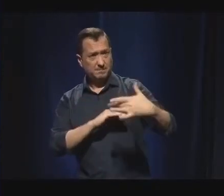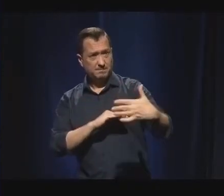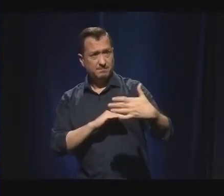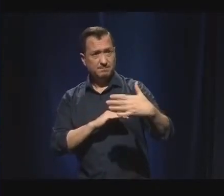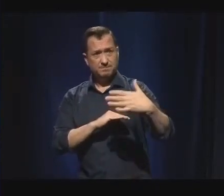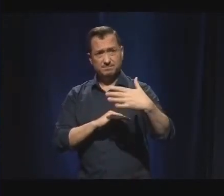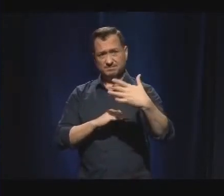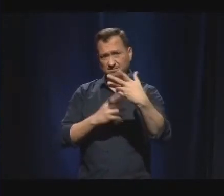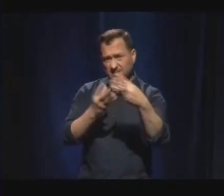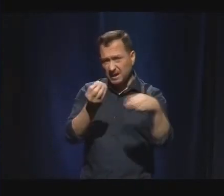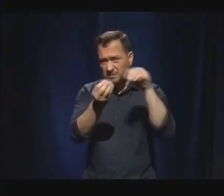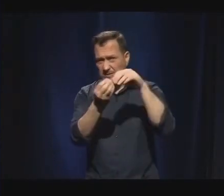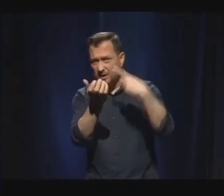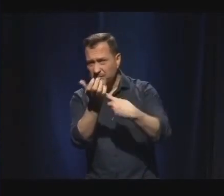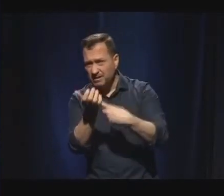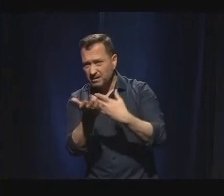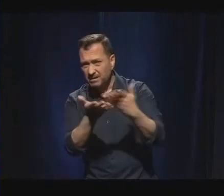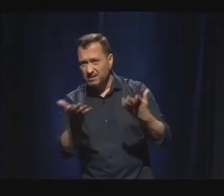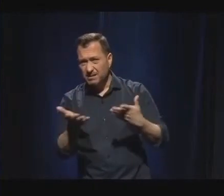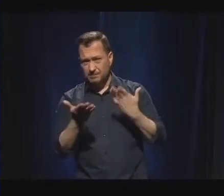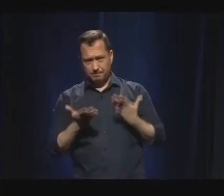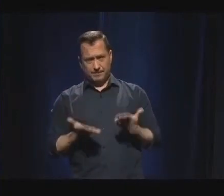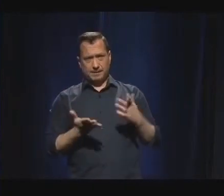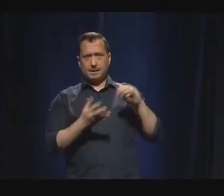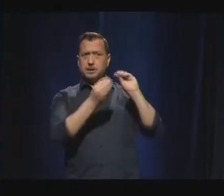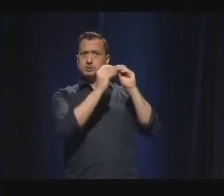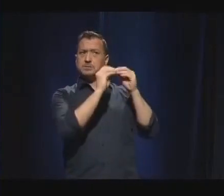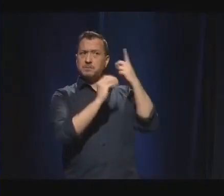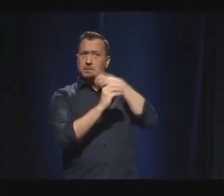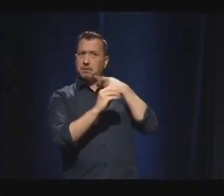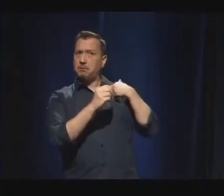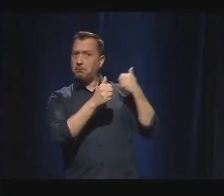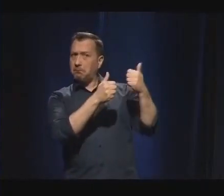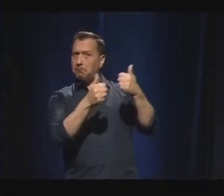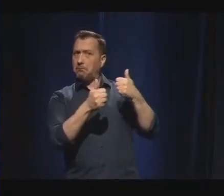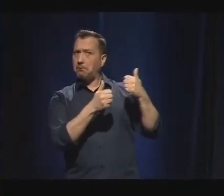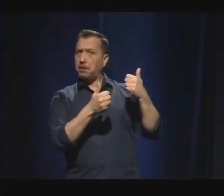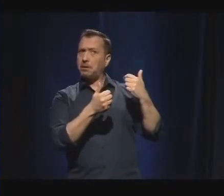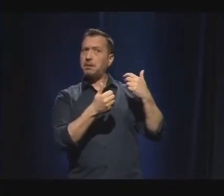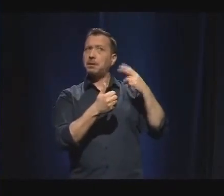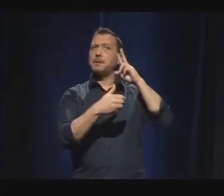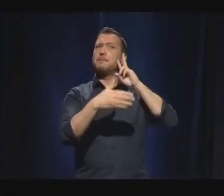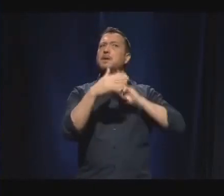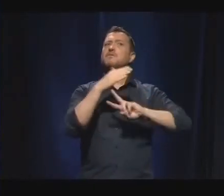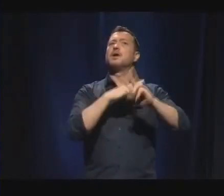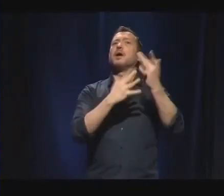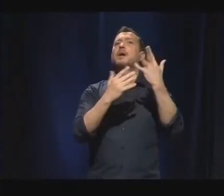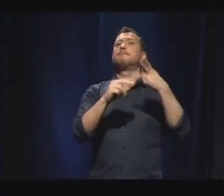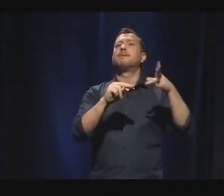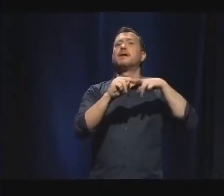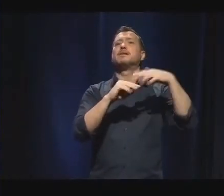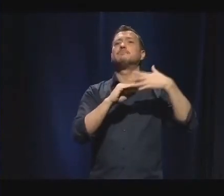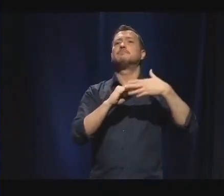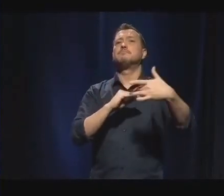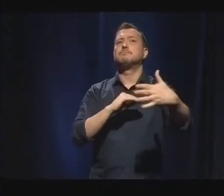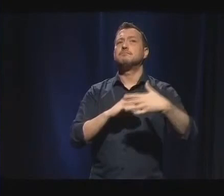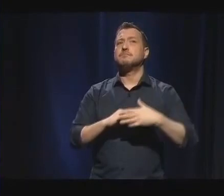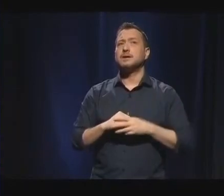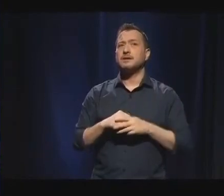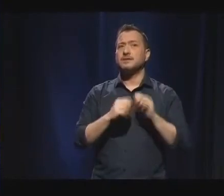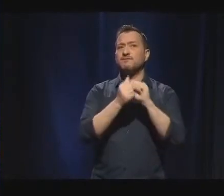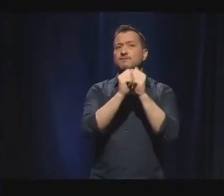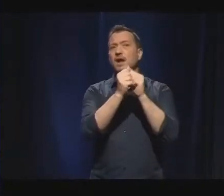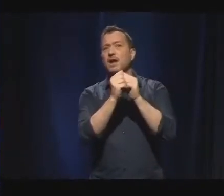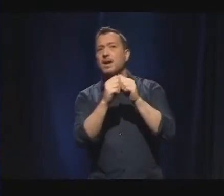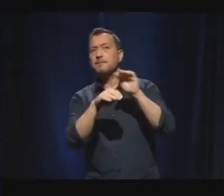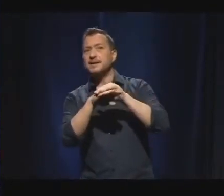Pour l'instant, ils ont un bilan qui est favorable. Alors, qu'est-ce que vous prévoyez? Combien de cas? Est-ce qu'il y a des variants dans ces endroits-là? Puis est-ce